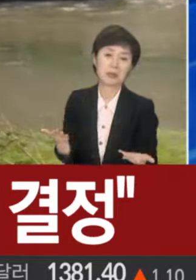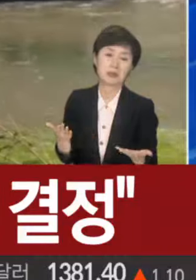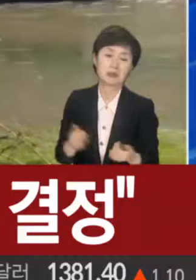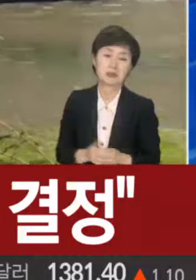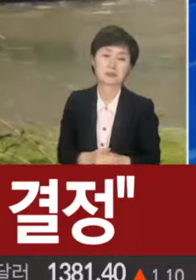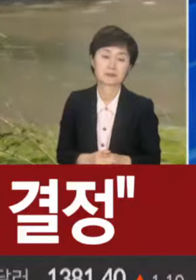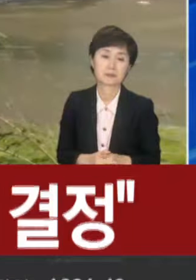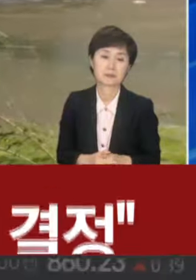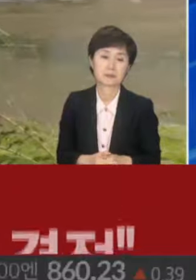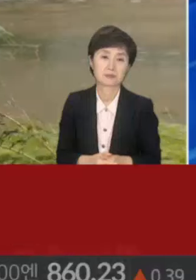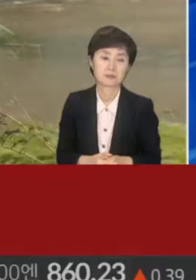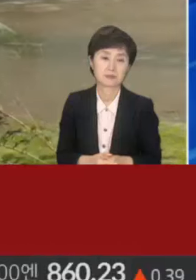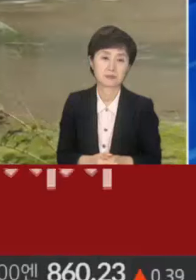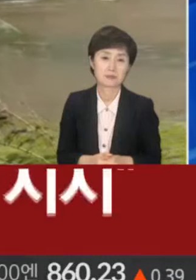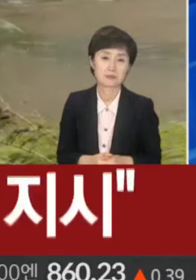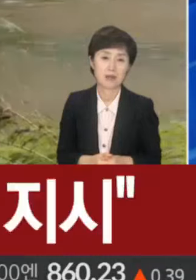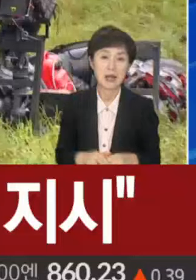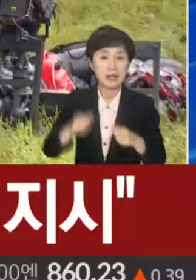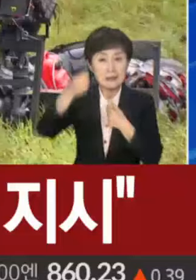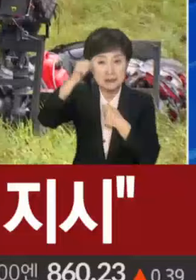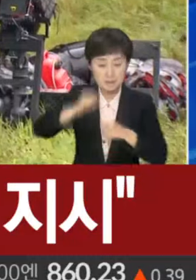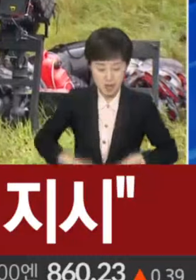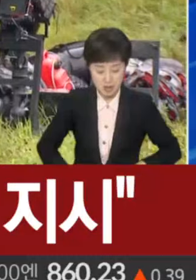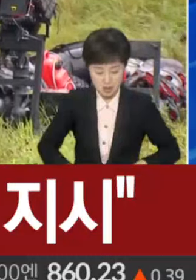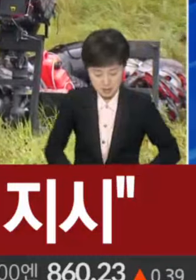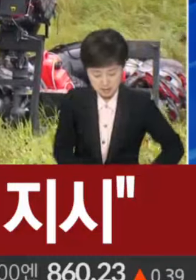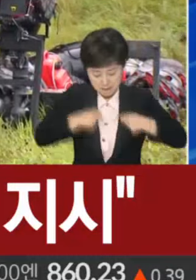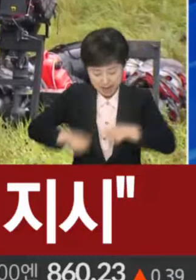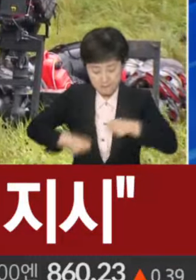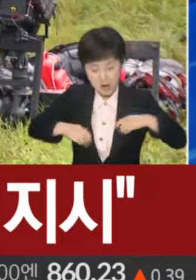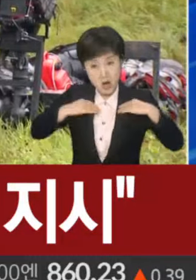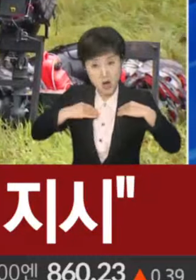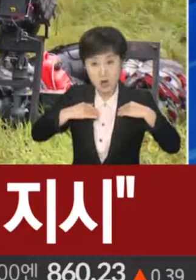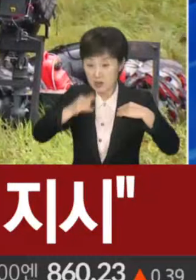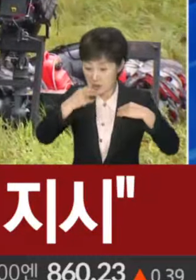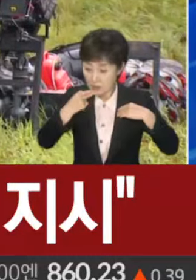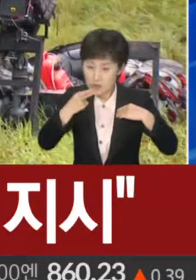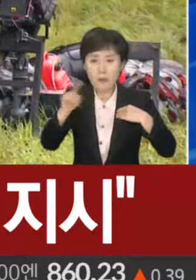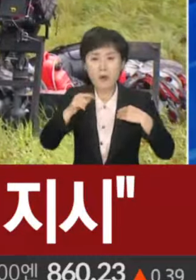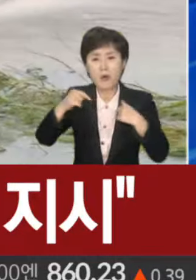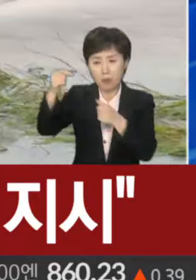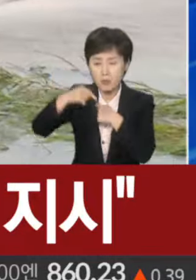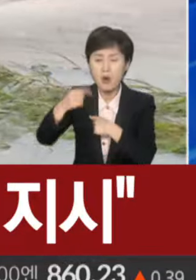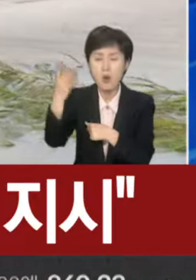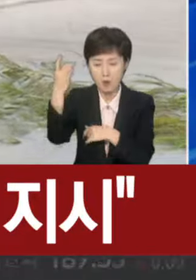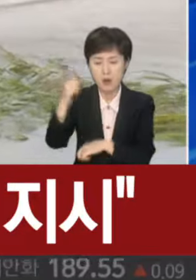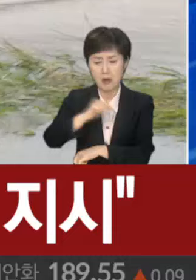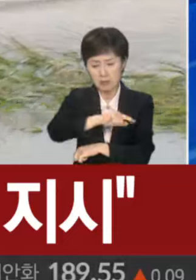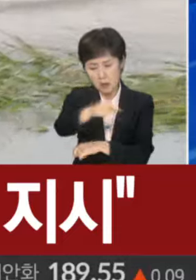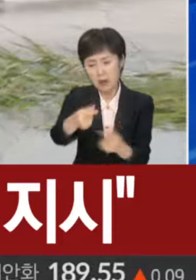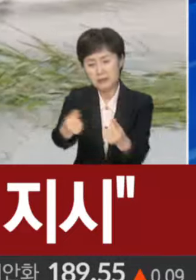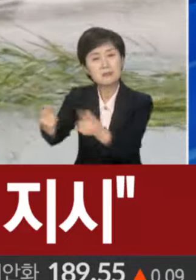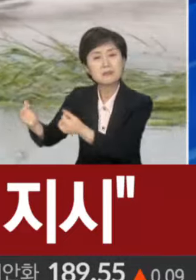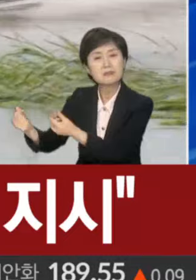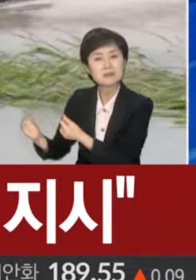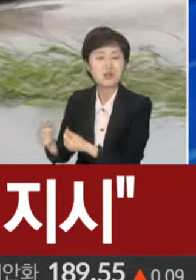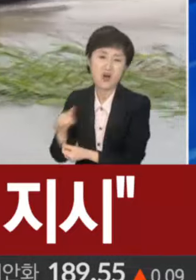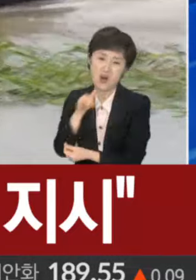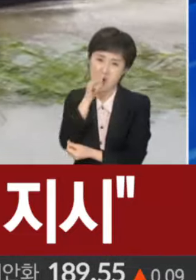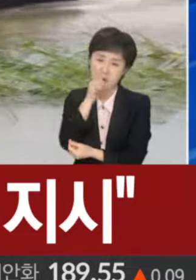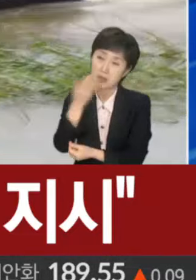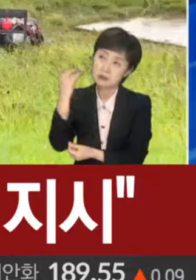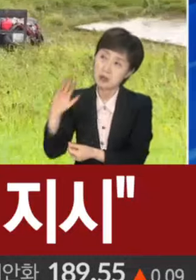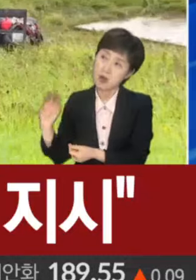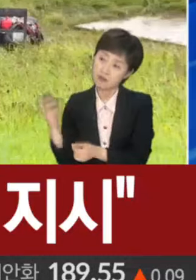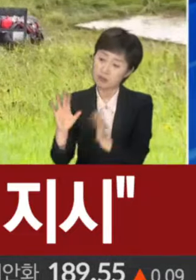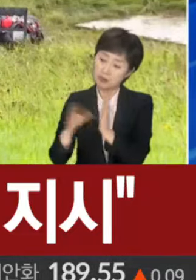이렇게 판단을 한 것 같고요. 뭐 가슴 장화라든가 뭐 바둑판 수색 이런 지시들도 통상적인 군사 교범에 따른 수색이라든가 뭐 흰남로 당시